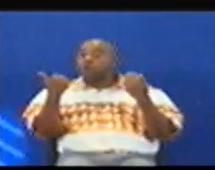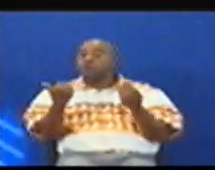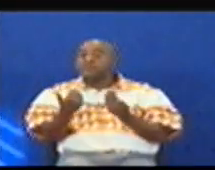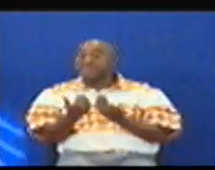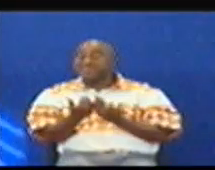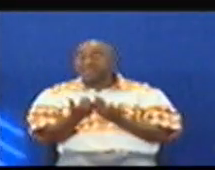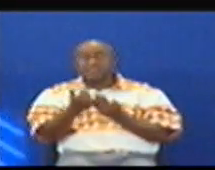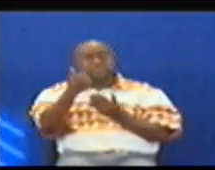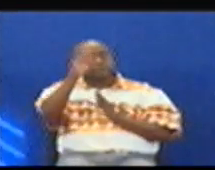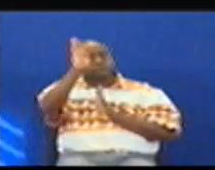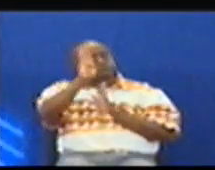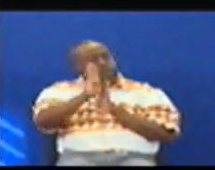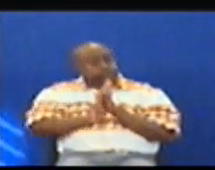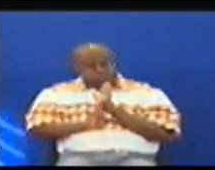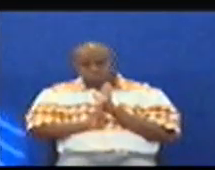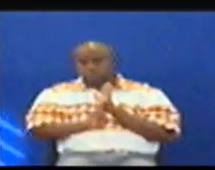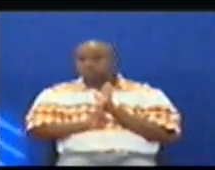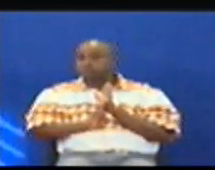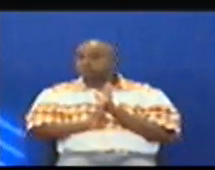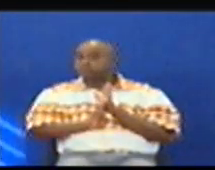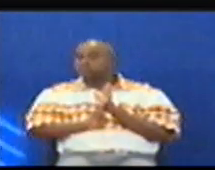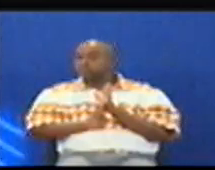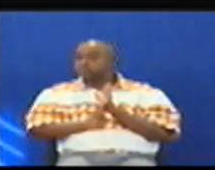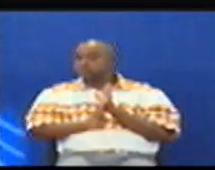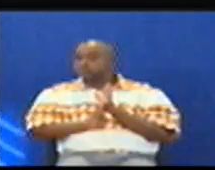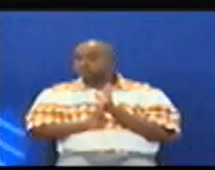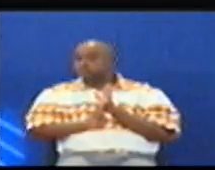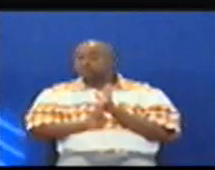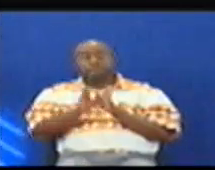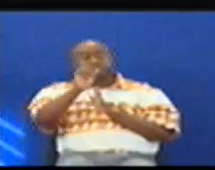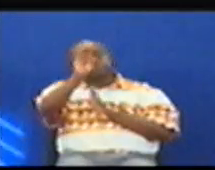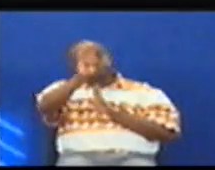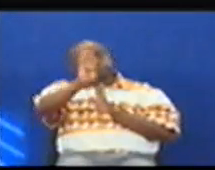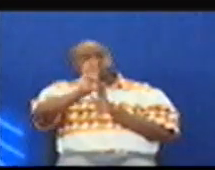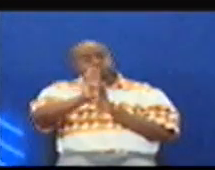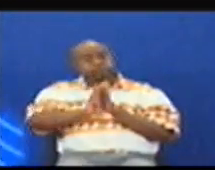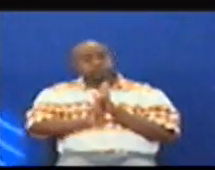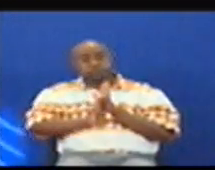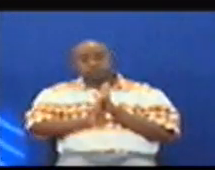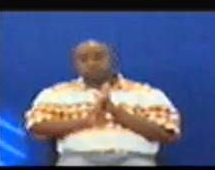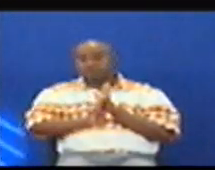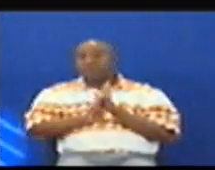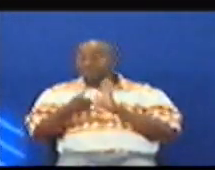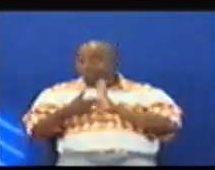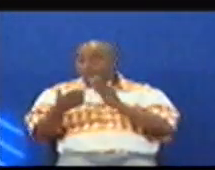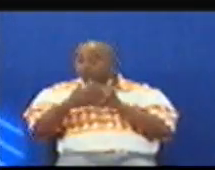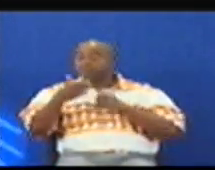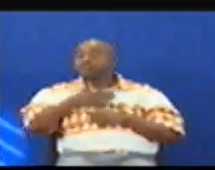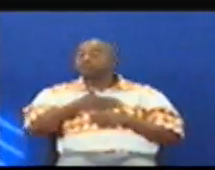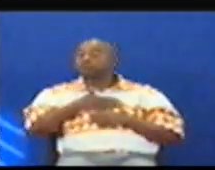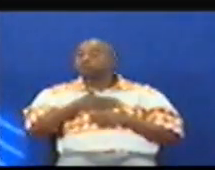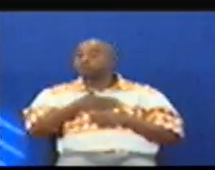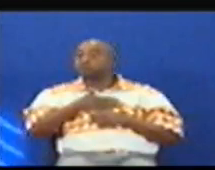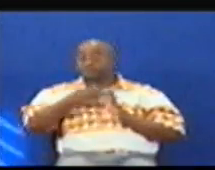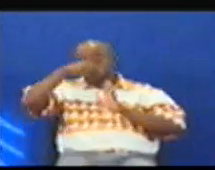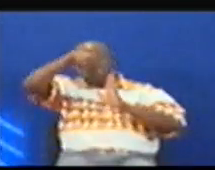kiwango kikubwa, na slope inaonyesha inashuka chini zaidi, hasa kwa mataifa kama ya kwetu yaliyo kusini mwa jangwa la